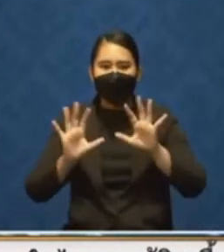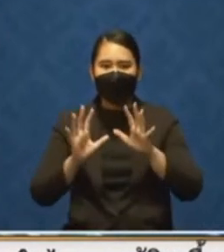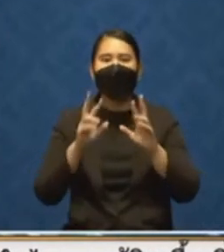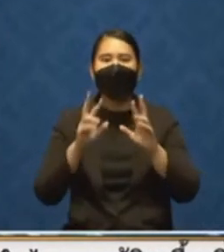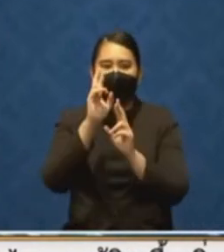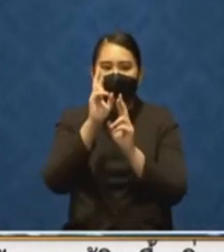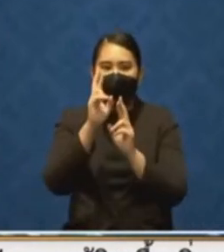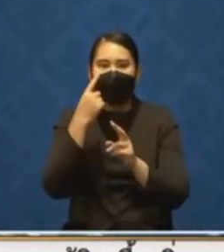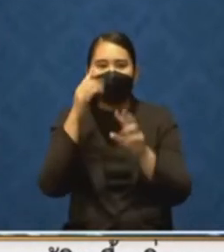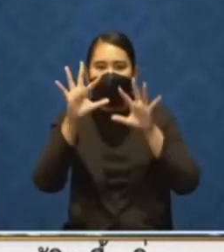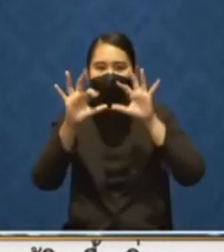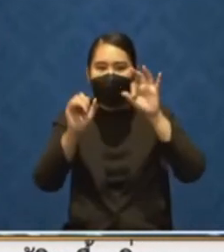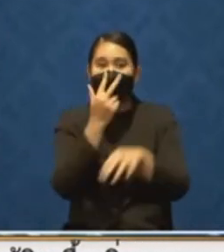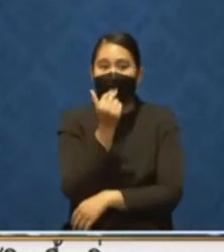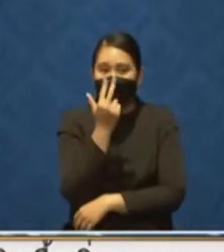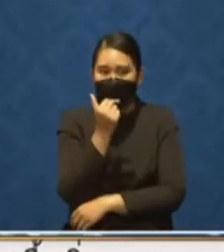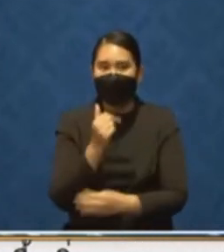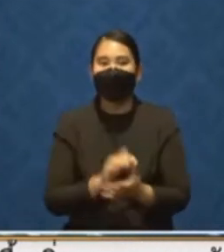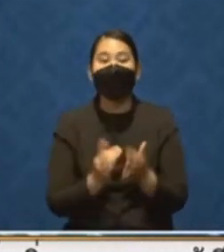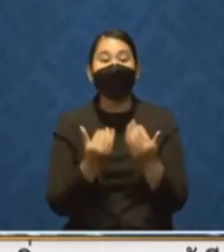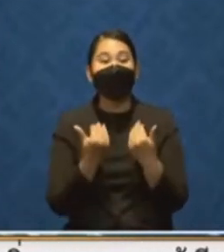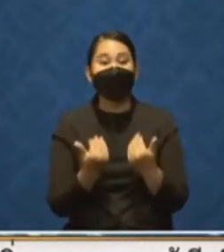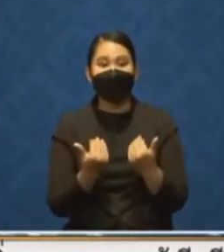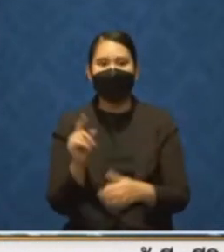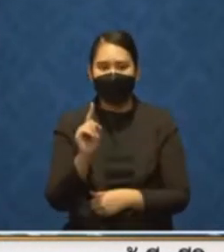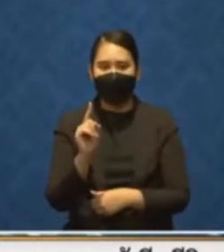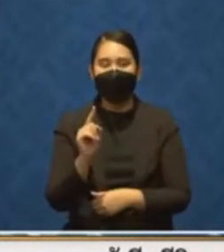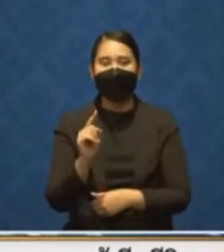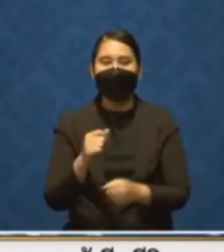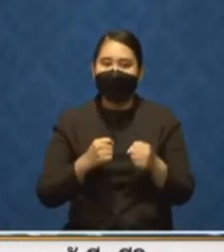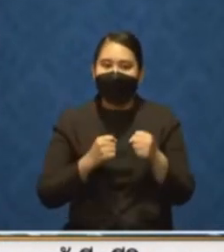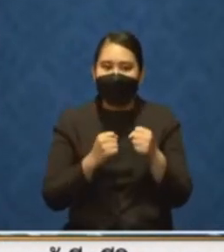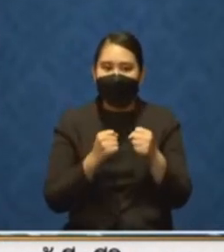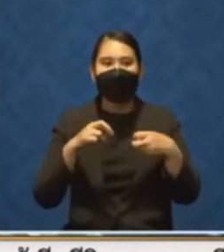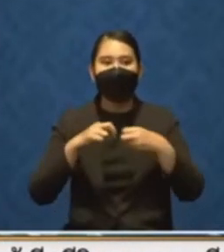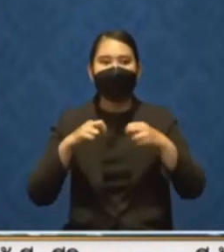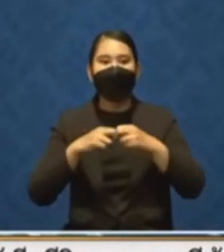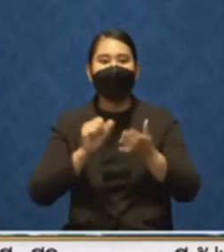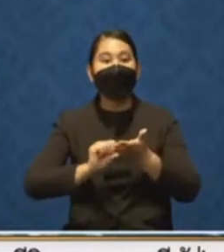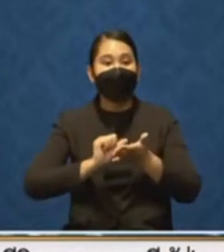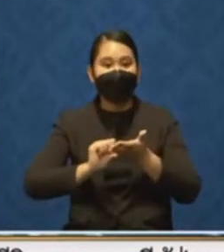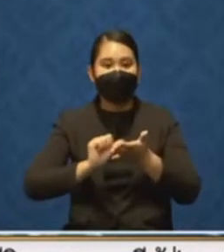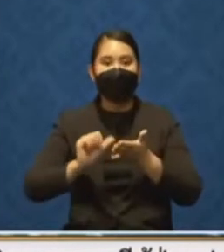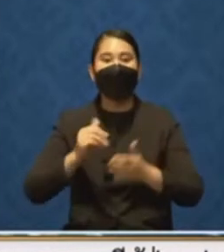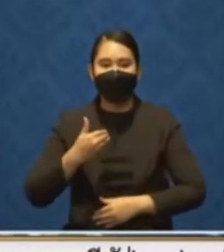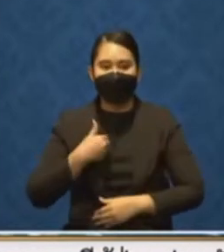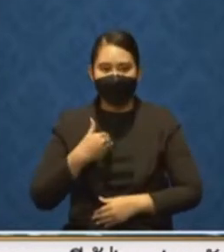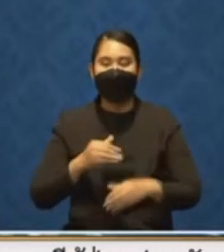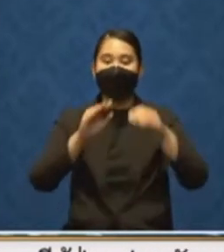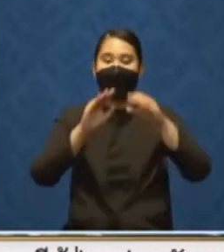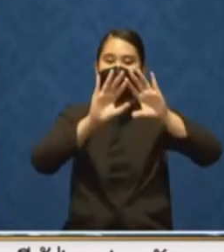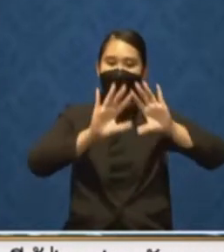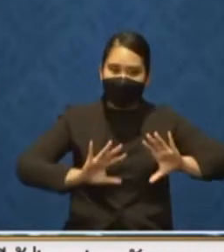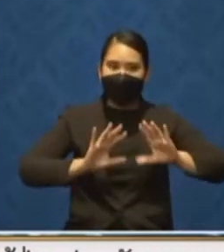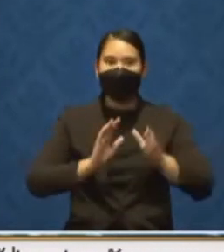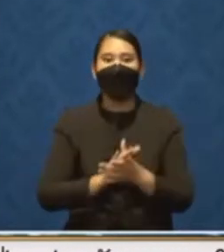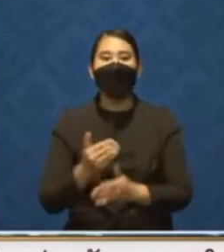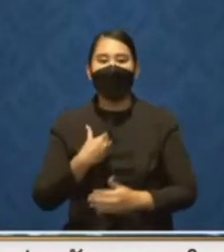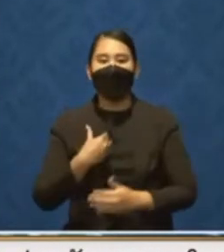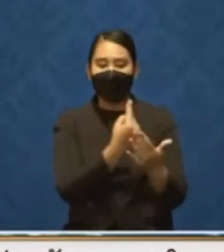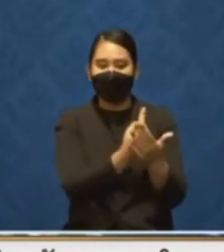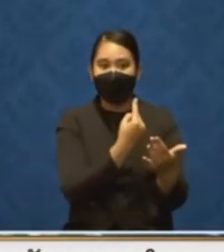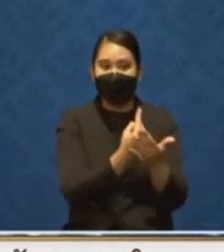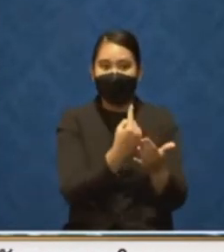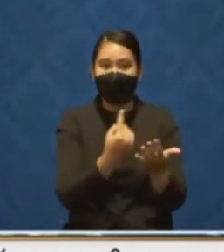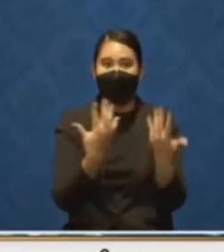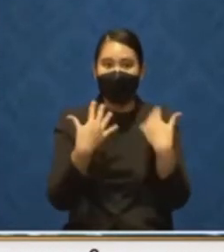เลยเพราะว่าค่ะนี่ก็มีการเข้ามาอามาตย์พยายามจะแก้ปัญหาอยู่หลายภาคส่วนด้วยกันในทั้งอาเซียนเองก็มีผู้ชายนาเทียน